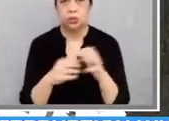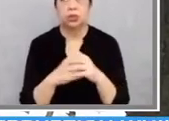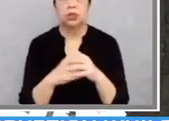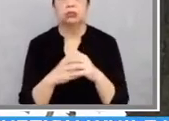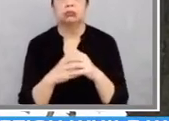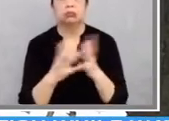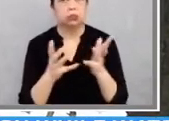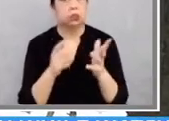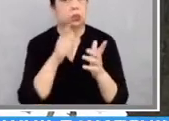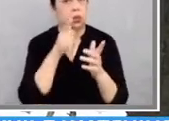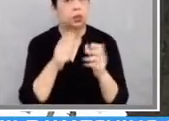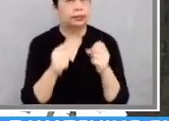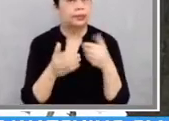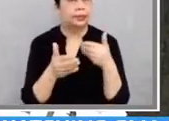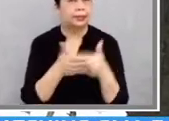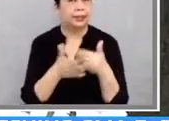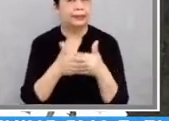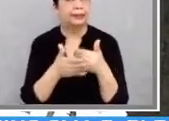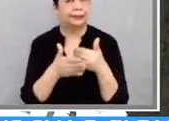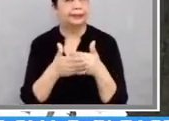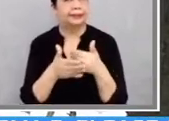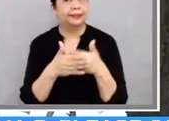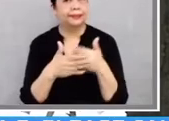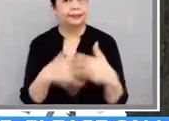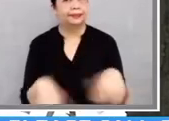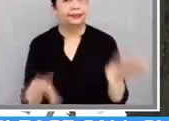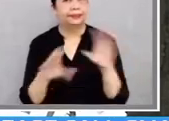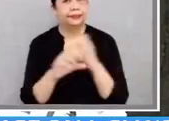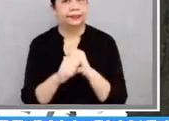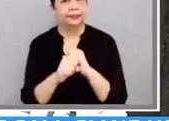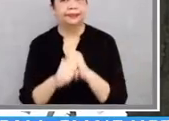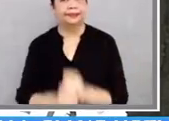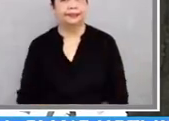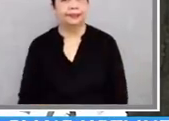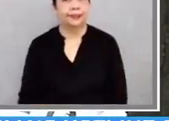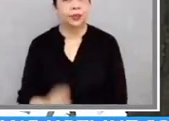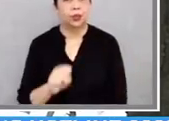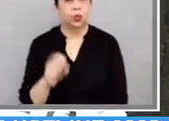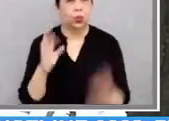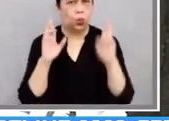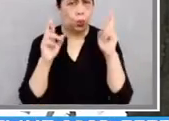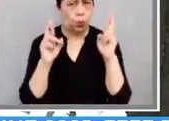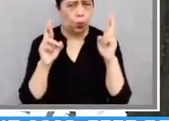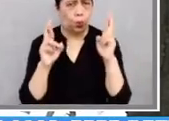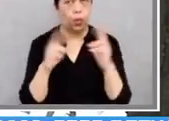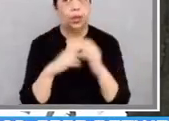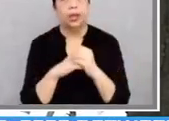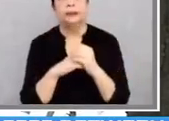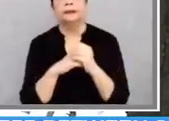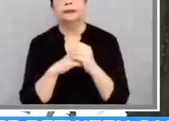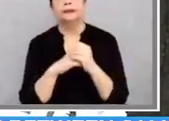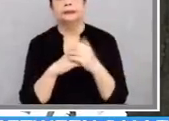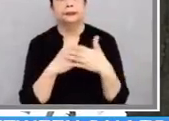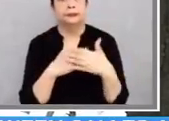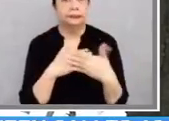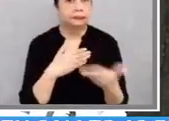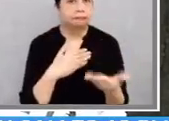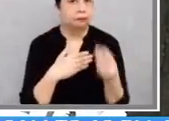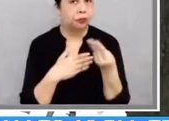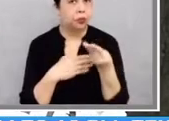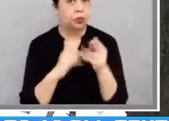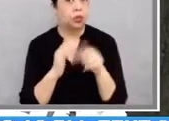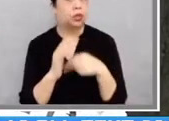mukhang malapit na. Mukhang malapit nang matapos. Okay. So we are hoping na in the next few hours